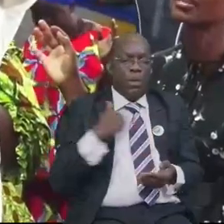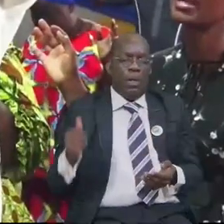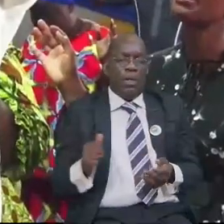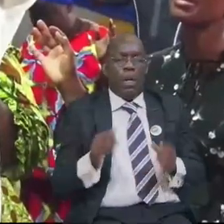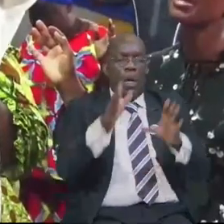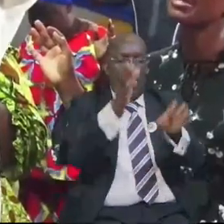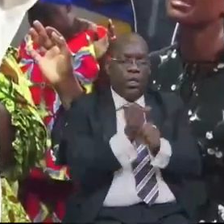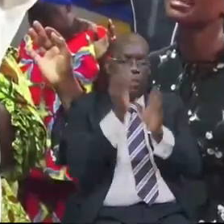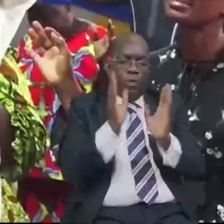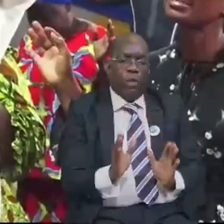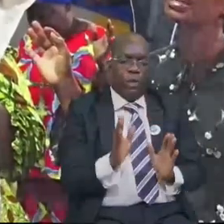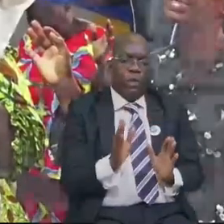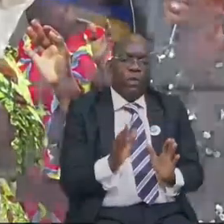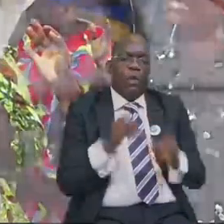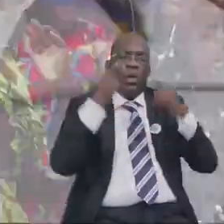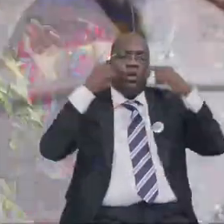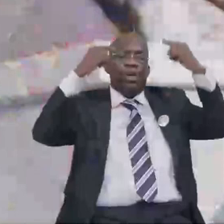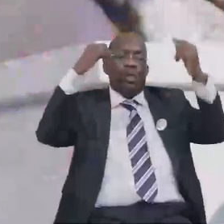Réalisation, succès,